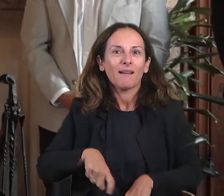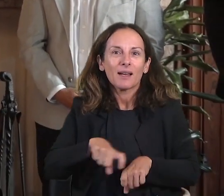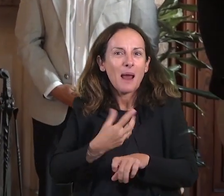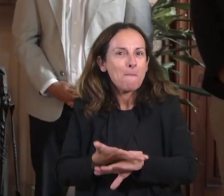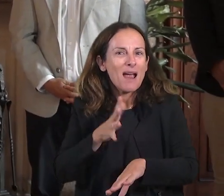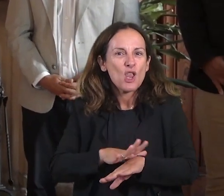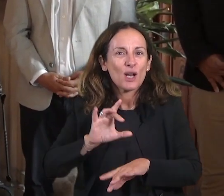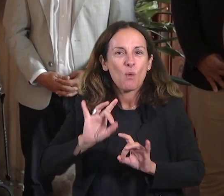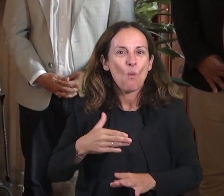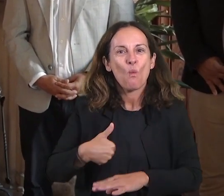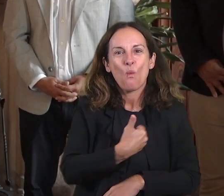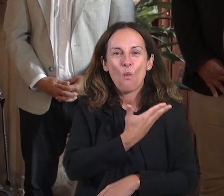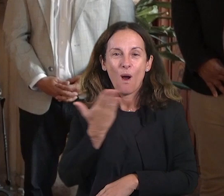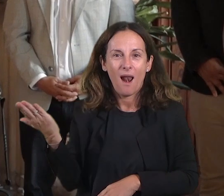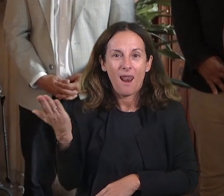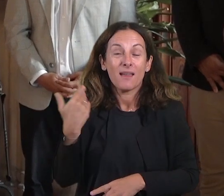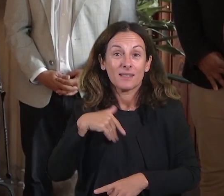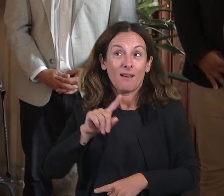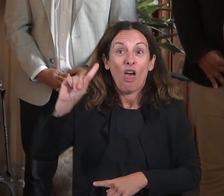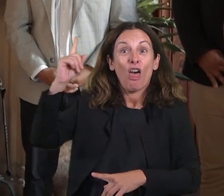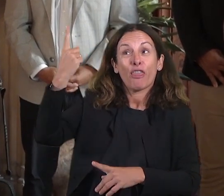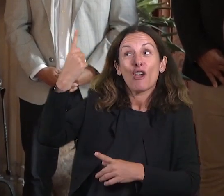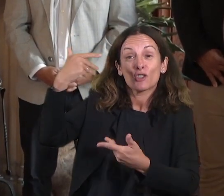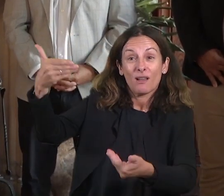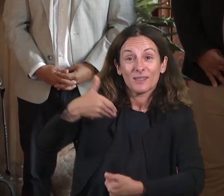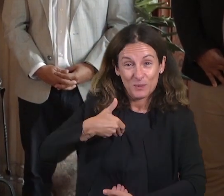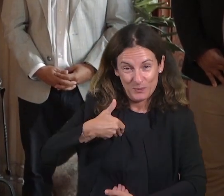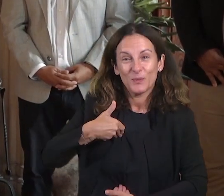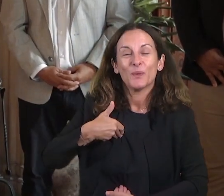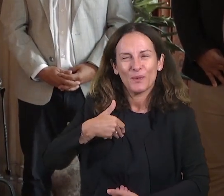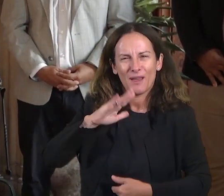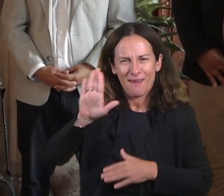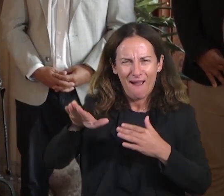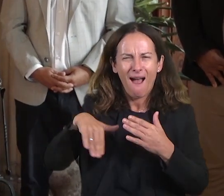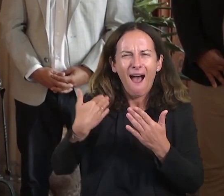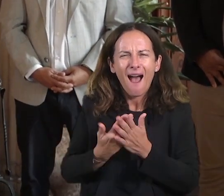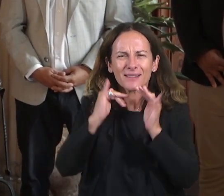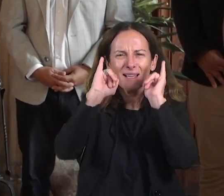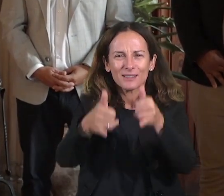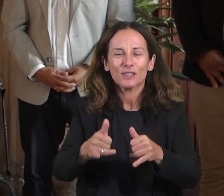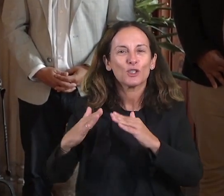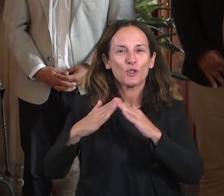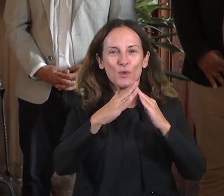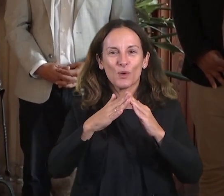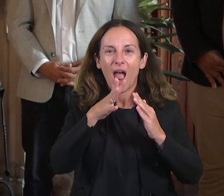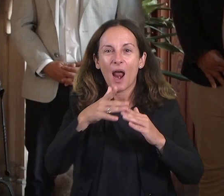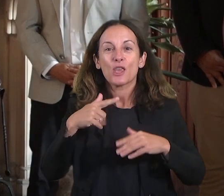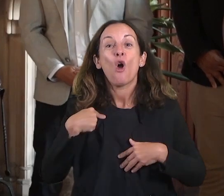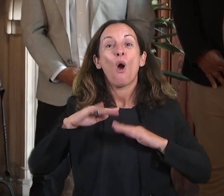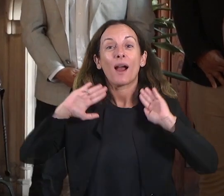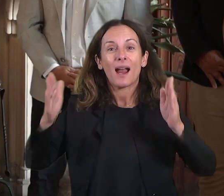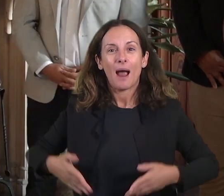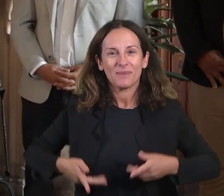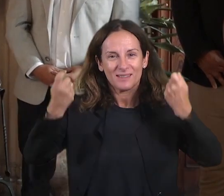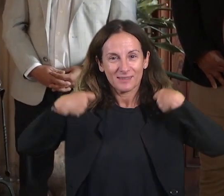que arribaré, espera, i si Déu ho vol, fins a Lluc, me posaré aquesta camiseta per demostrar